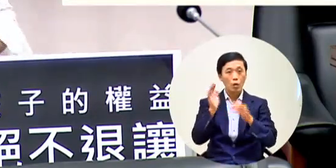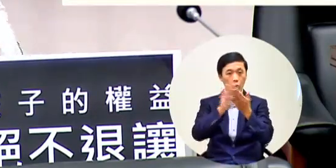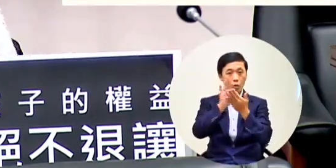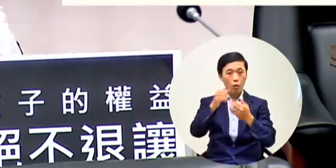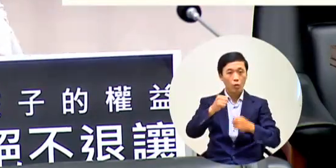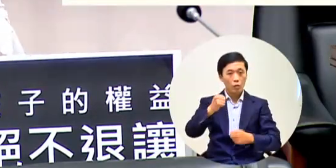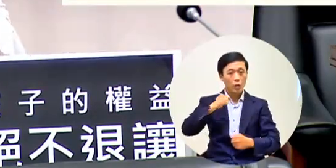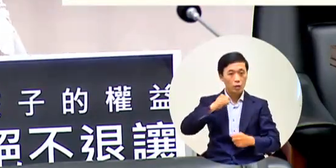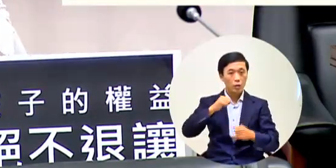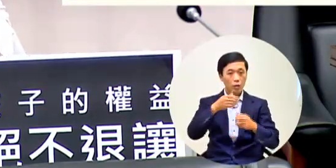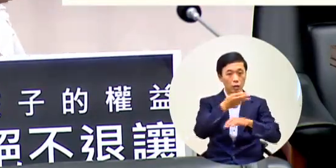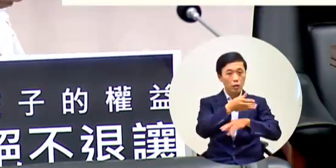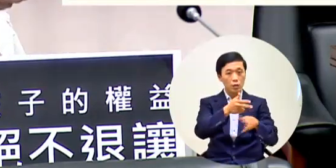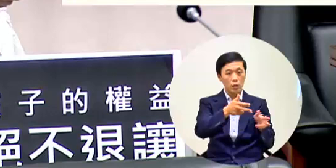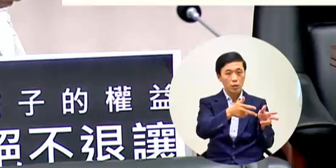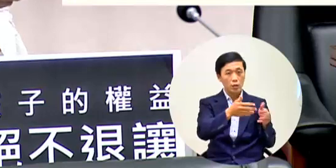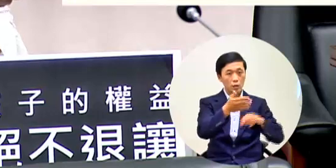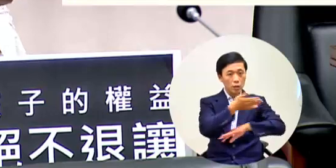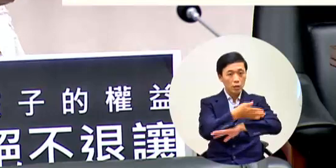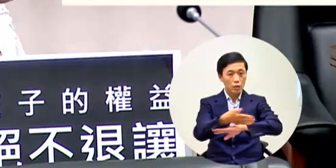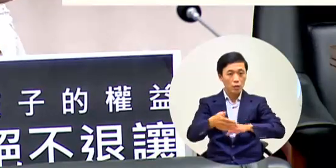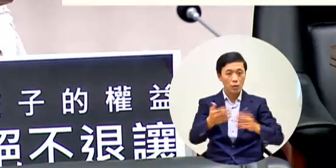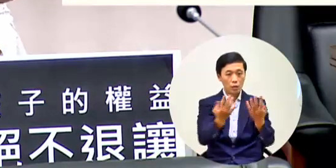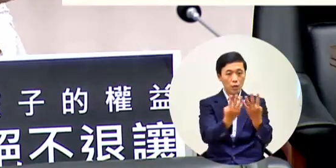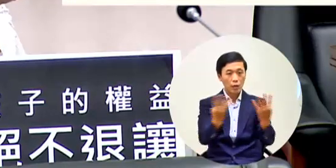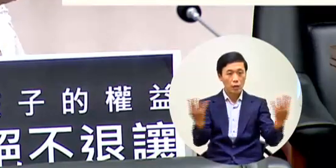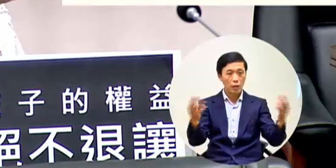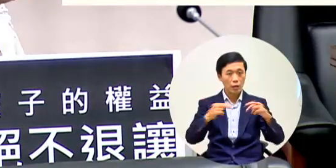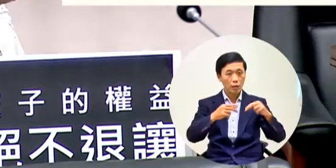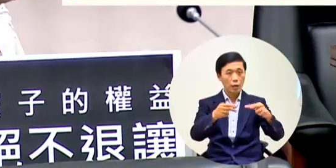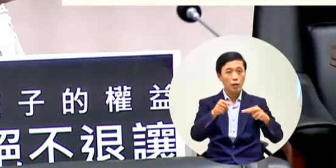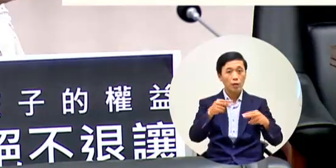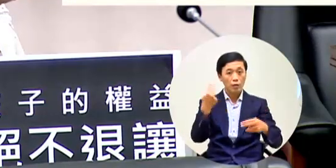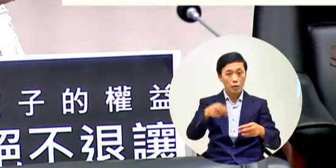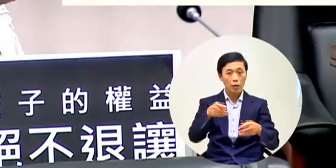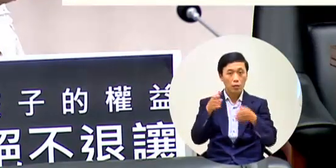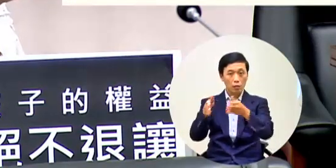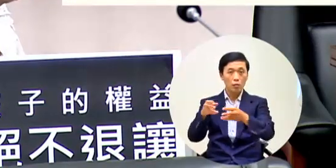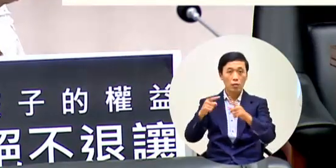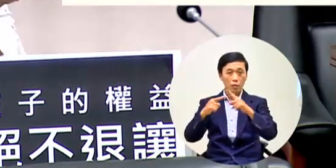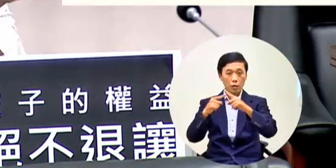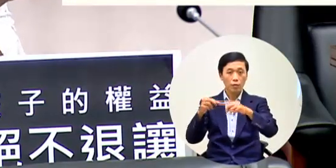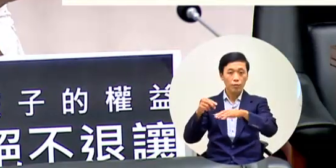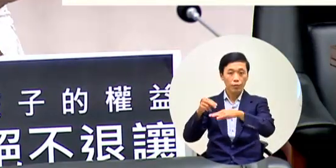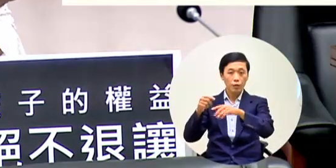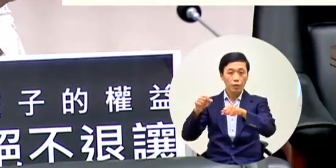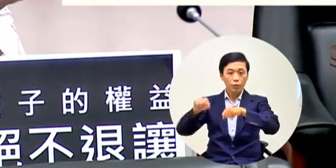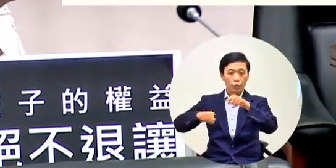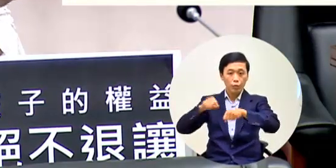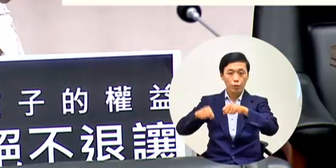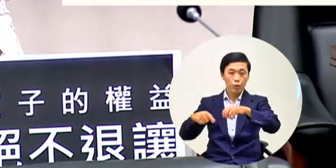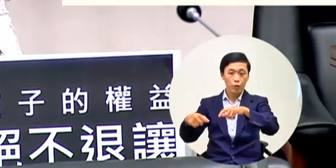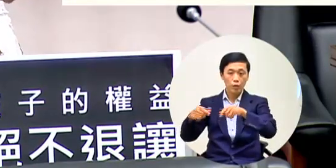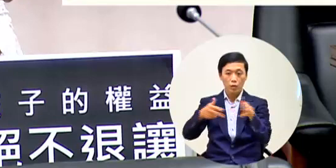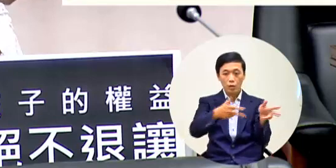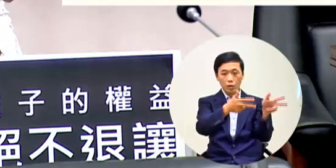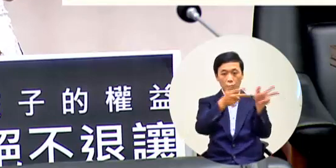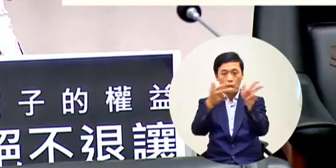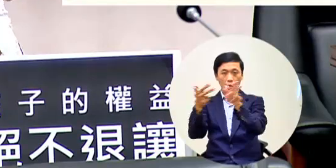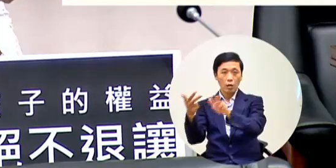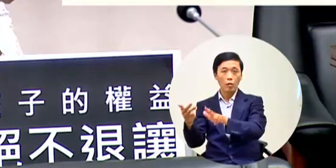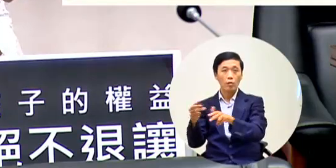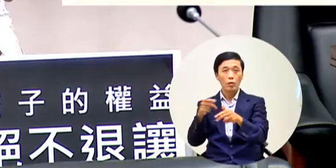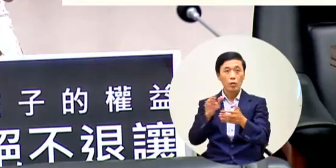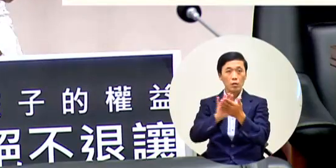外，是否还能够有办法再做这一个人行自行车的便桥，供未来这边